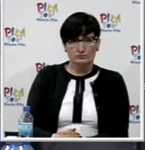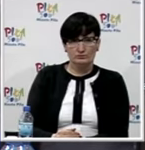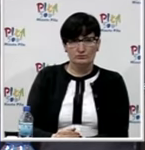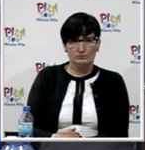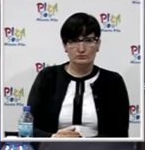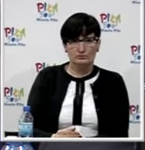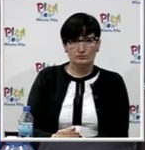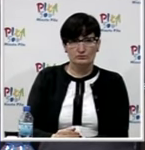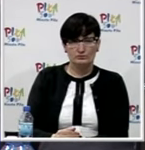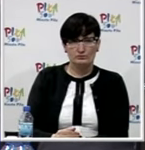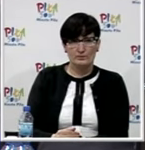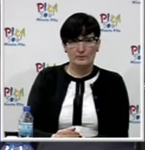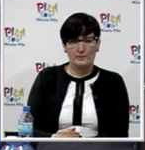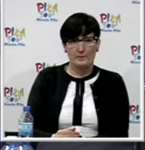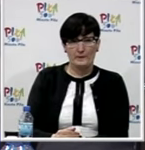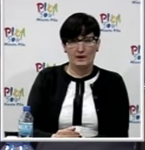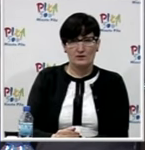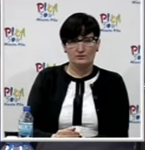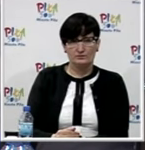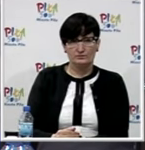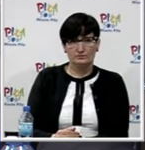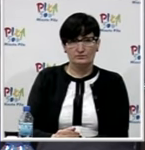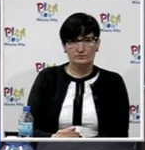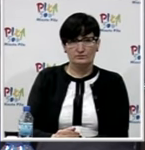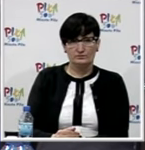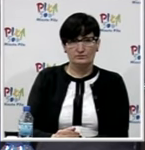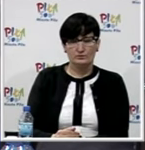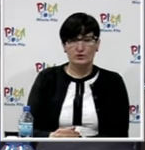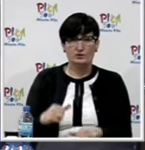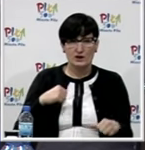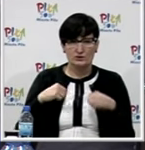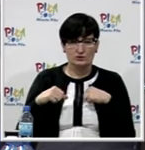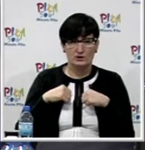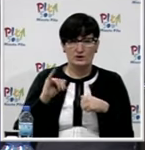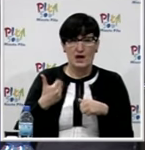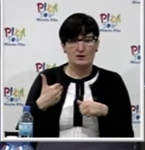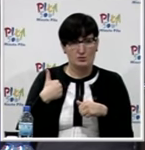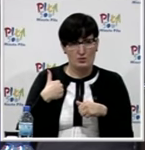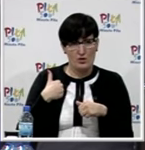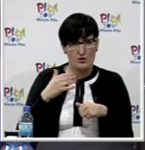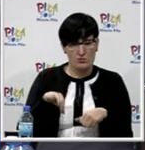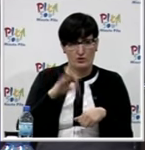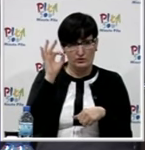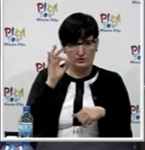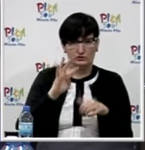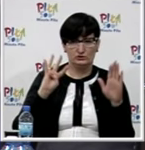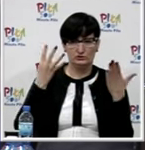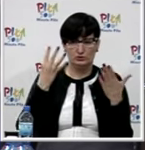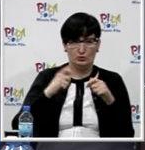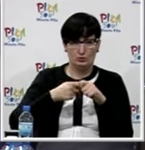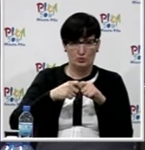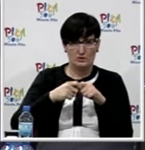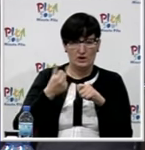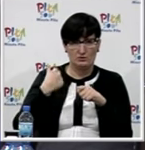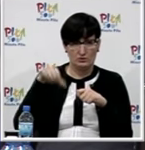zarządzenie, jakie zostało podjęte 9 grudnia ubiegłego roku w